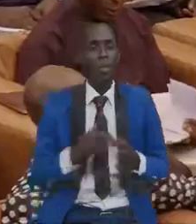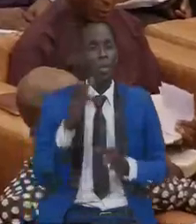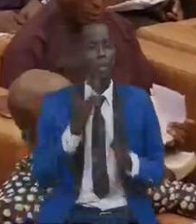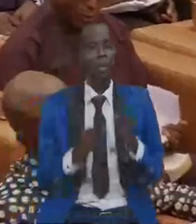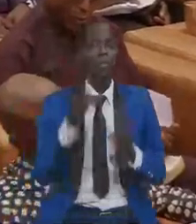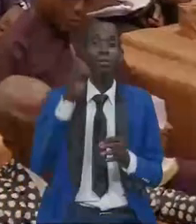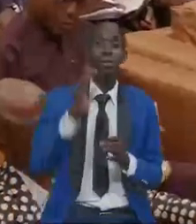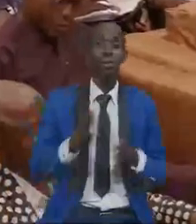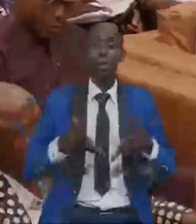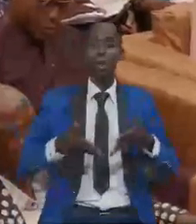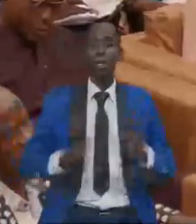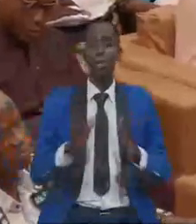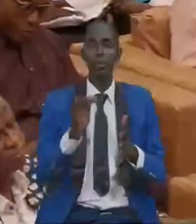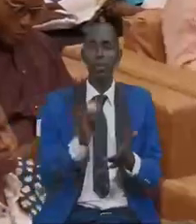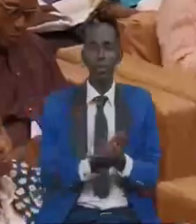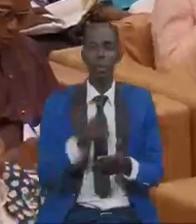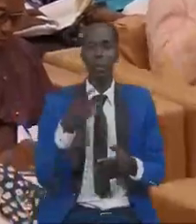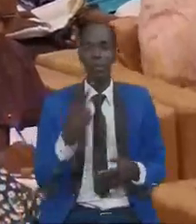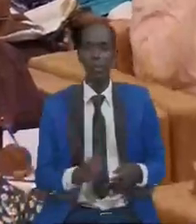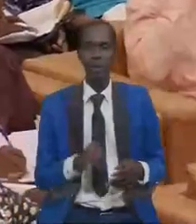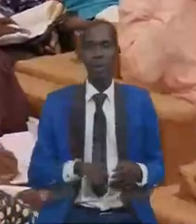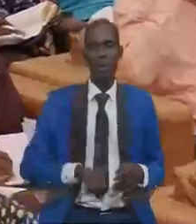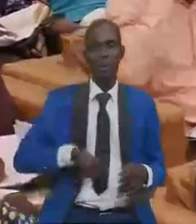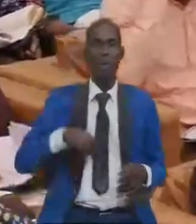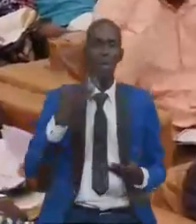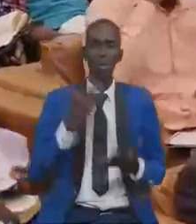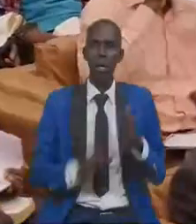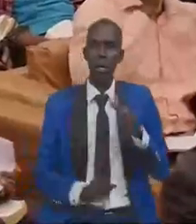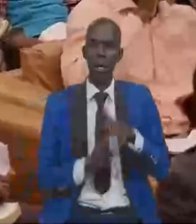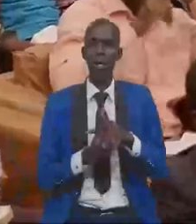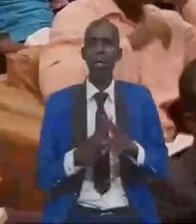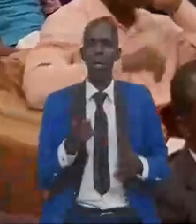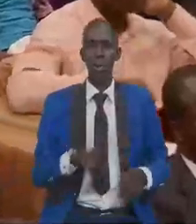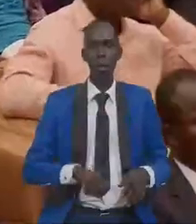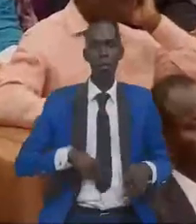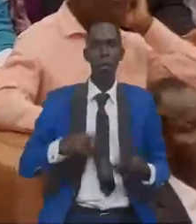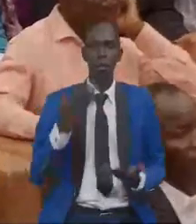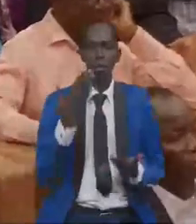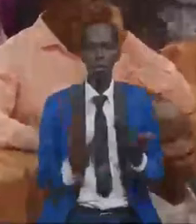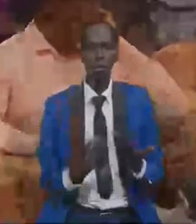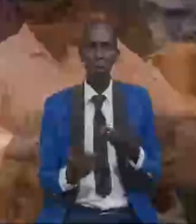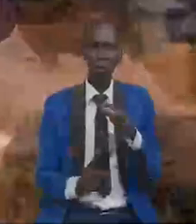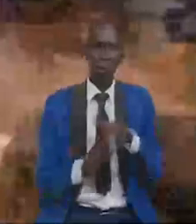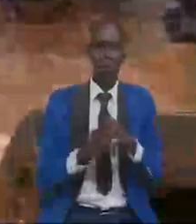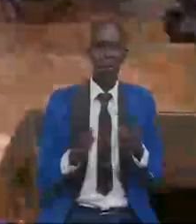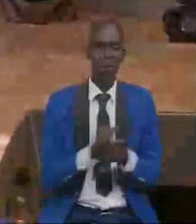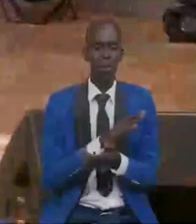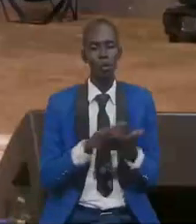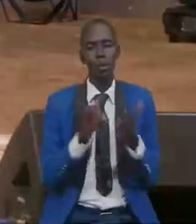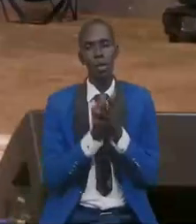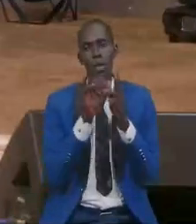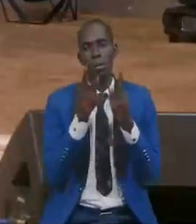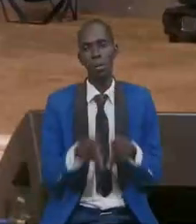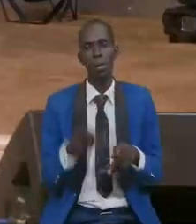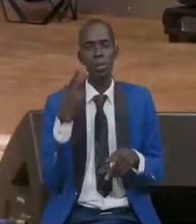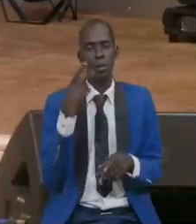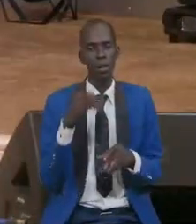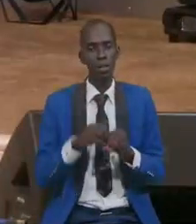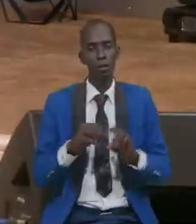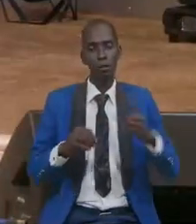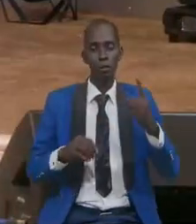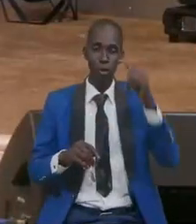cela, l'orgueil va rentrer dans la vie de la personne et la personne peut être ruinée par l'orgueil. Et c'est pour cette raison, vous voyez dans 1